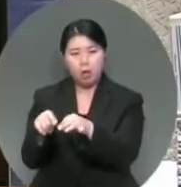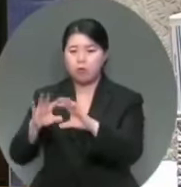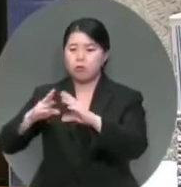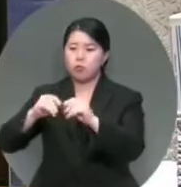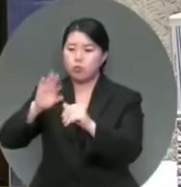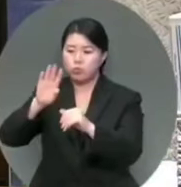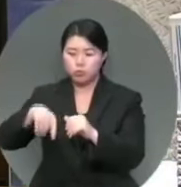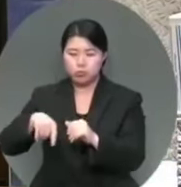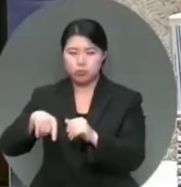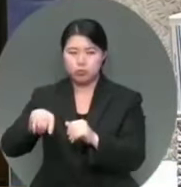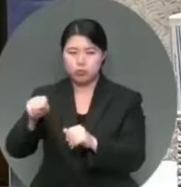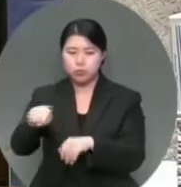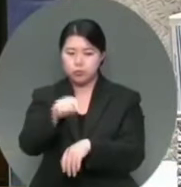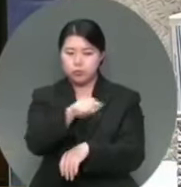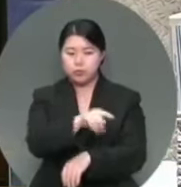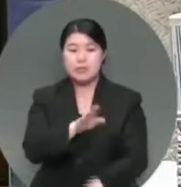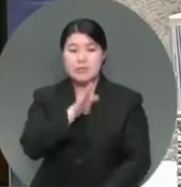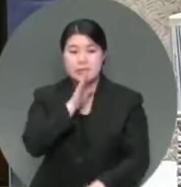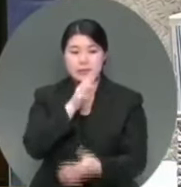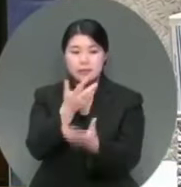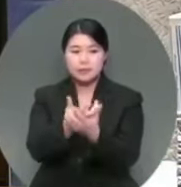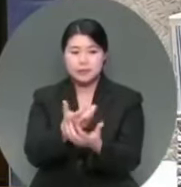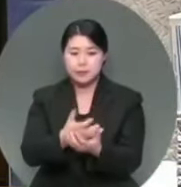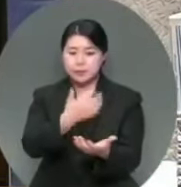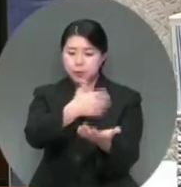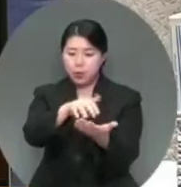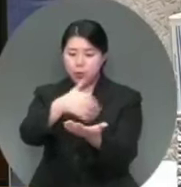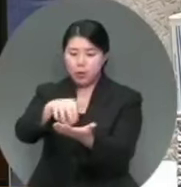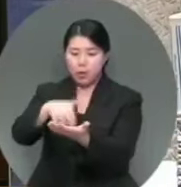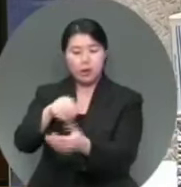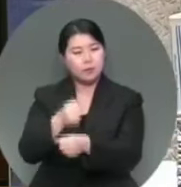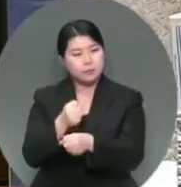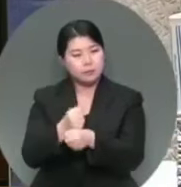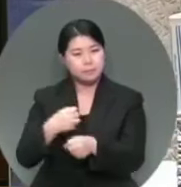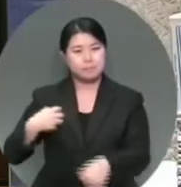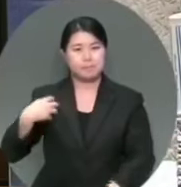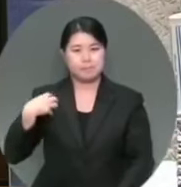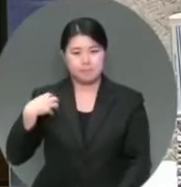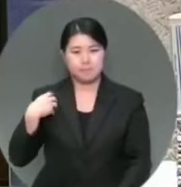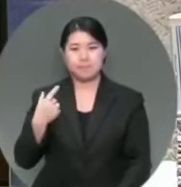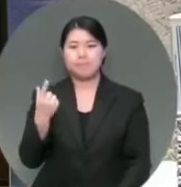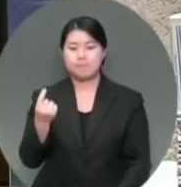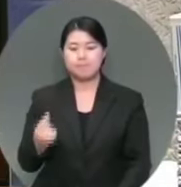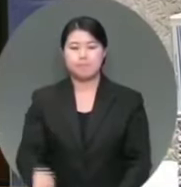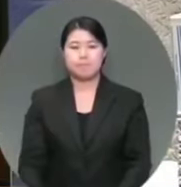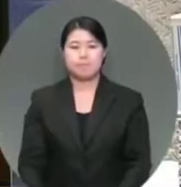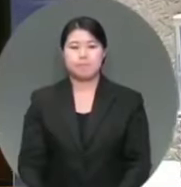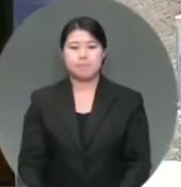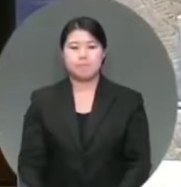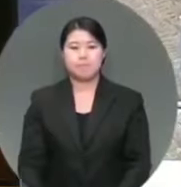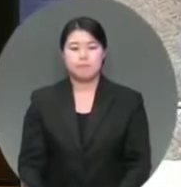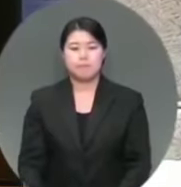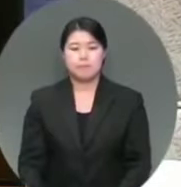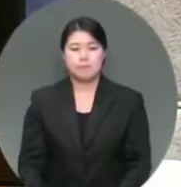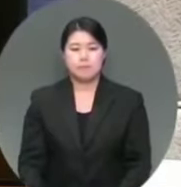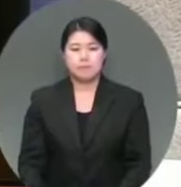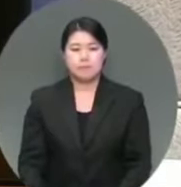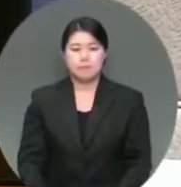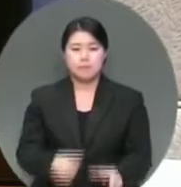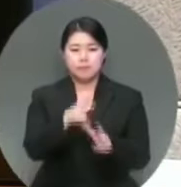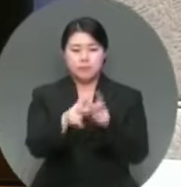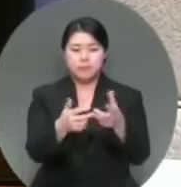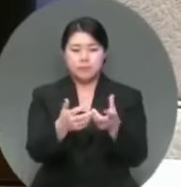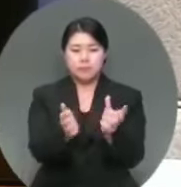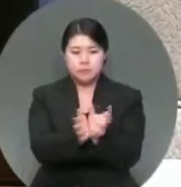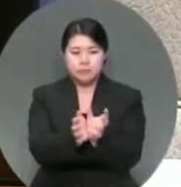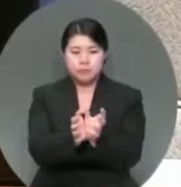국토부 등이 실제 자료를 통계를 내거나 실제 업무를 담당하는 부처일 것입니다. 지금 산자위,